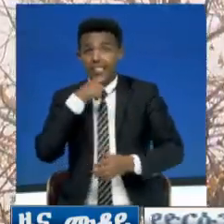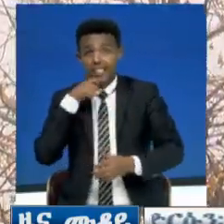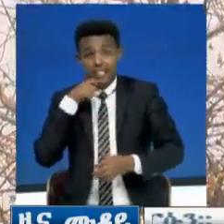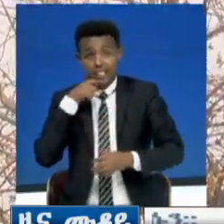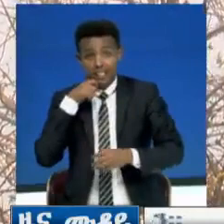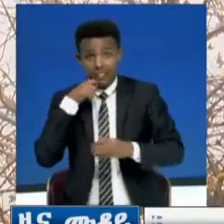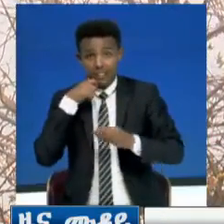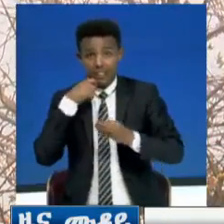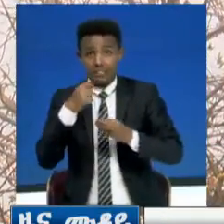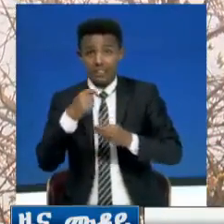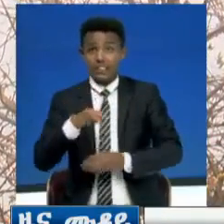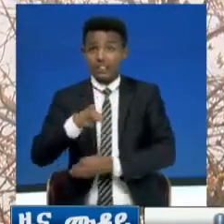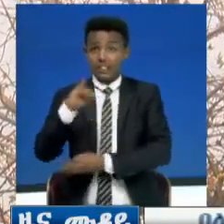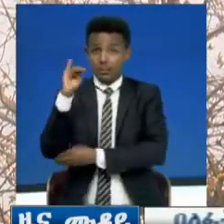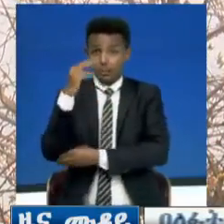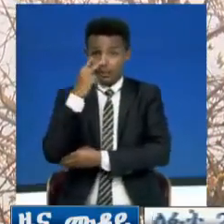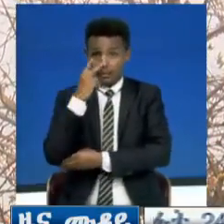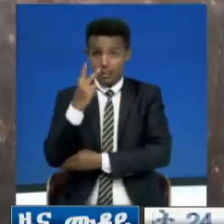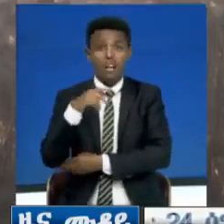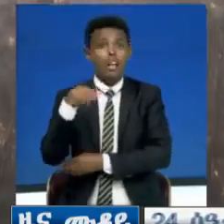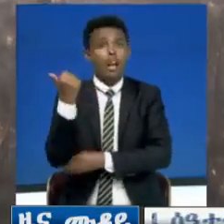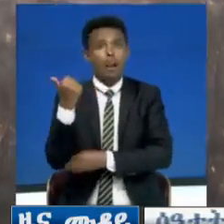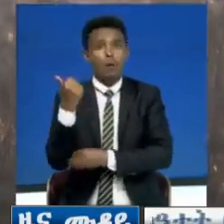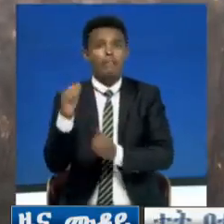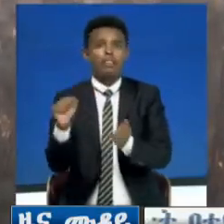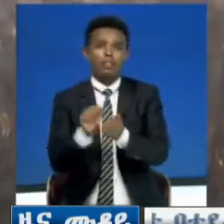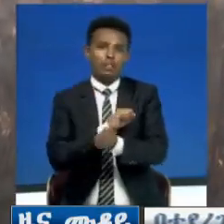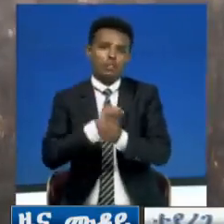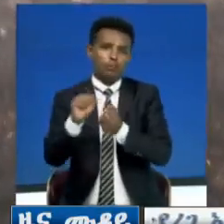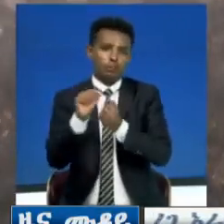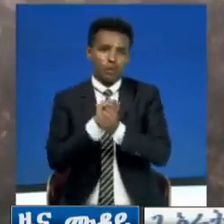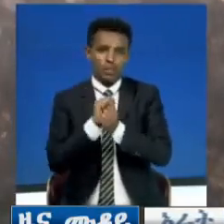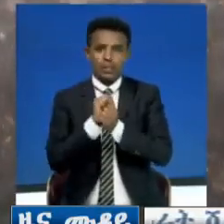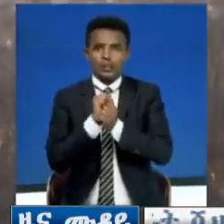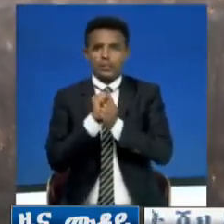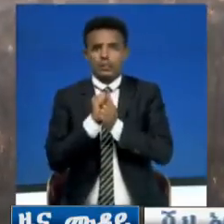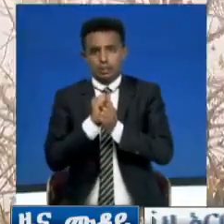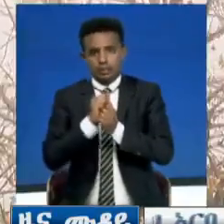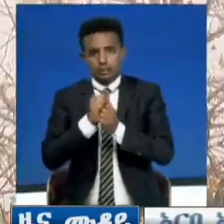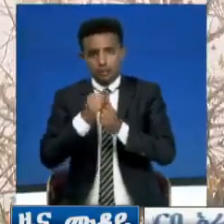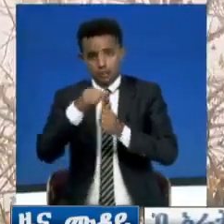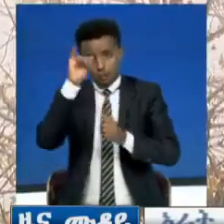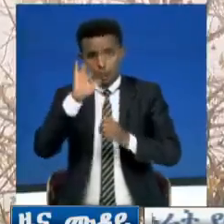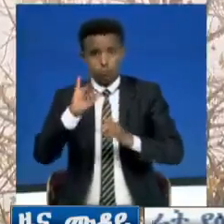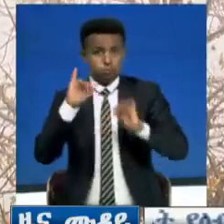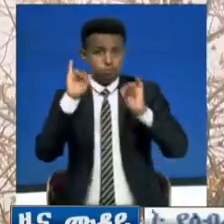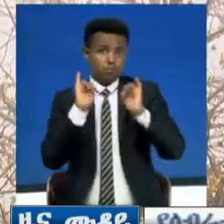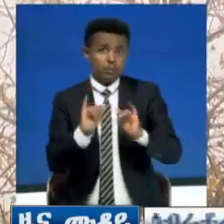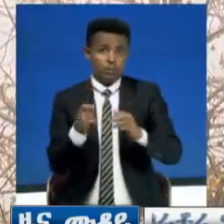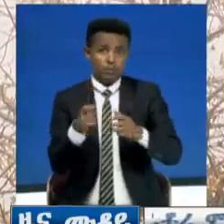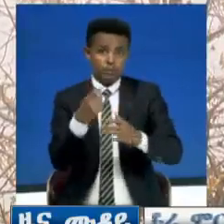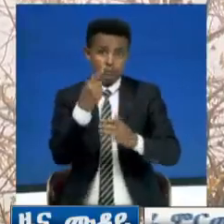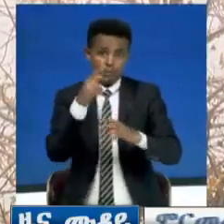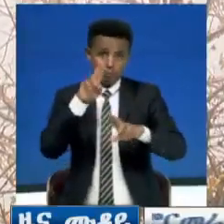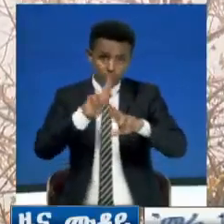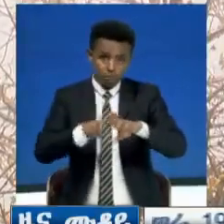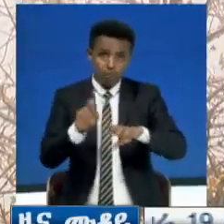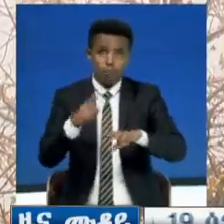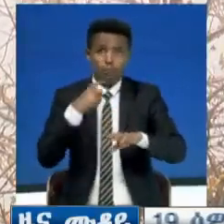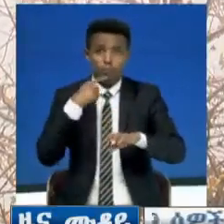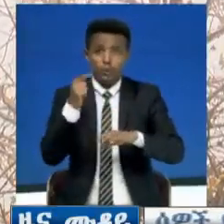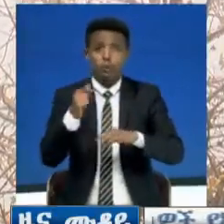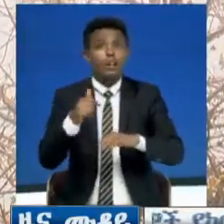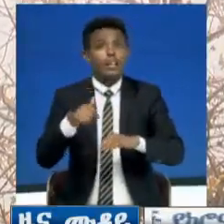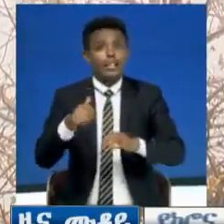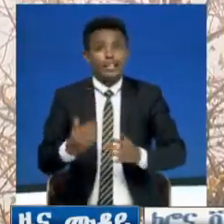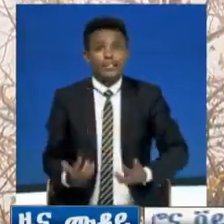አሉ እንጂ ሌላው ጠፍቷል። ህዝቡ ያደረም ይዋለ መስለሆነ ሰዓቱ ያው ወደ ሌላ እንዳይሽጋገር ህዝቡ